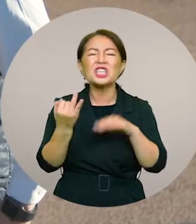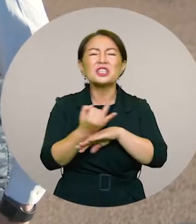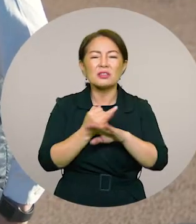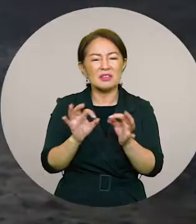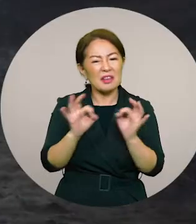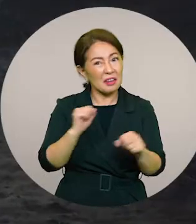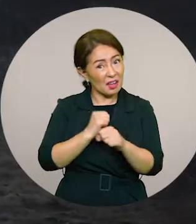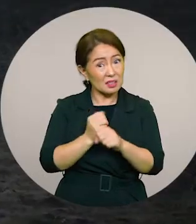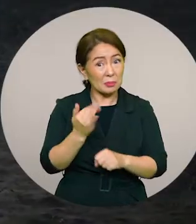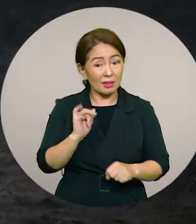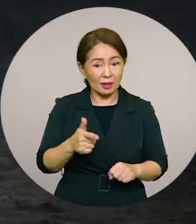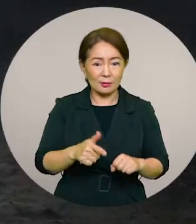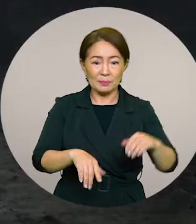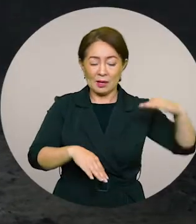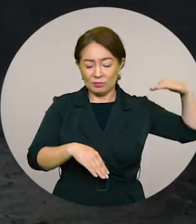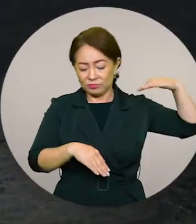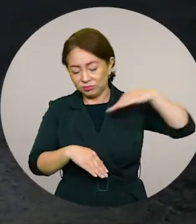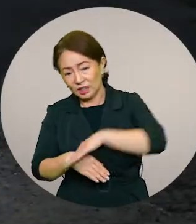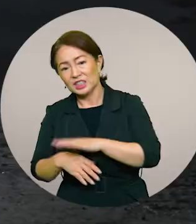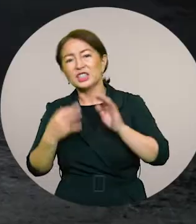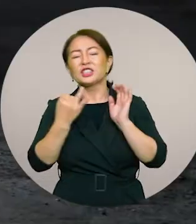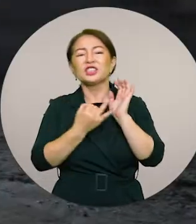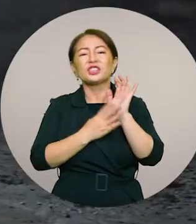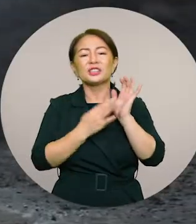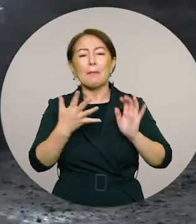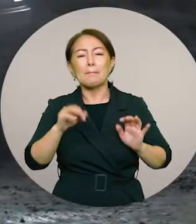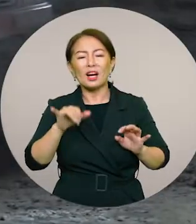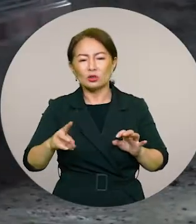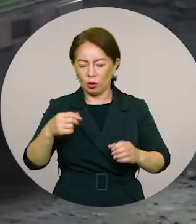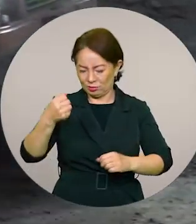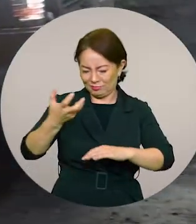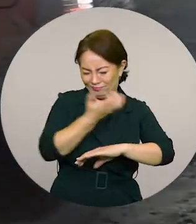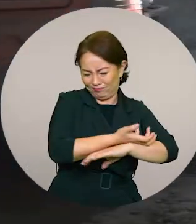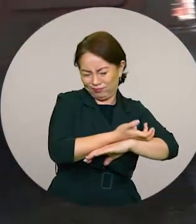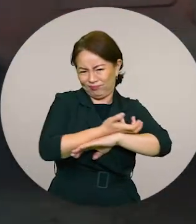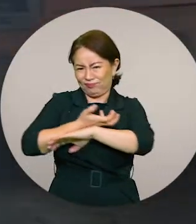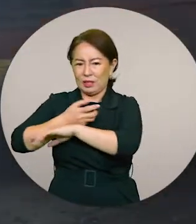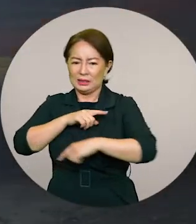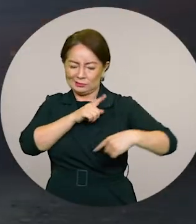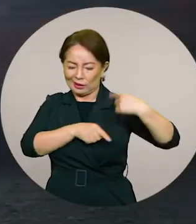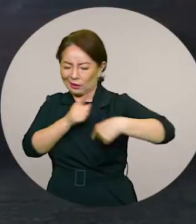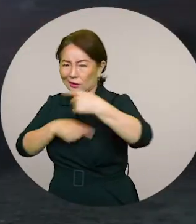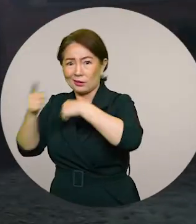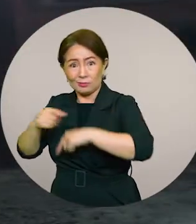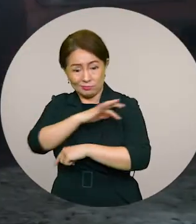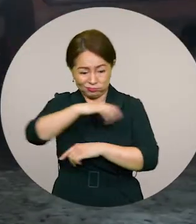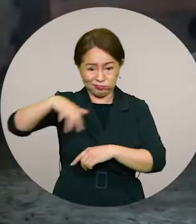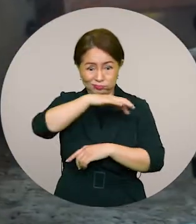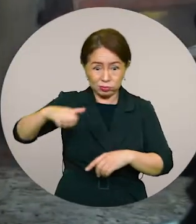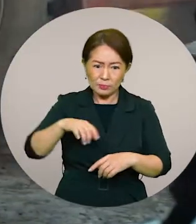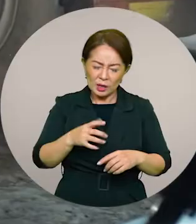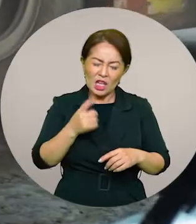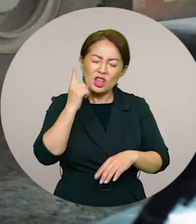төвхтэй ажил байна. Налуу амаар 95,000 тонн буталсан хүдрийг дээш тээвэрлэн хоногт 95,000 тонн буюу их